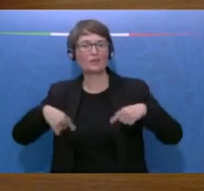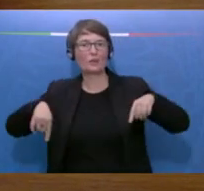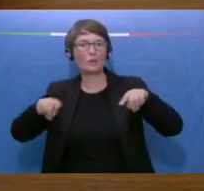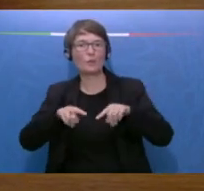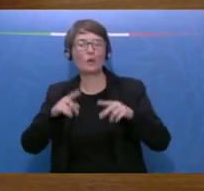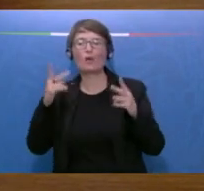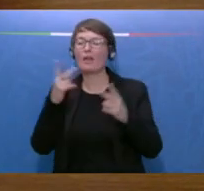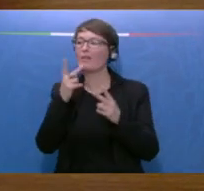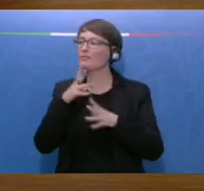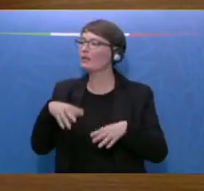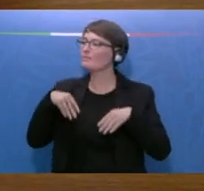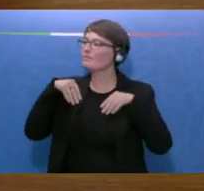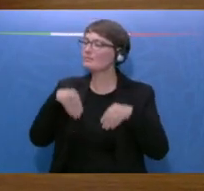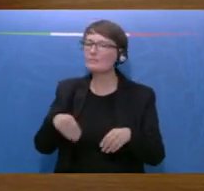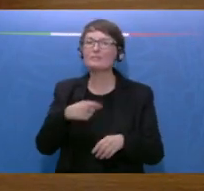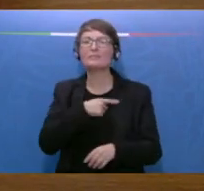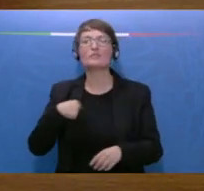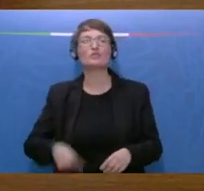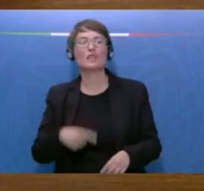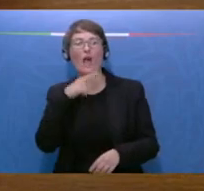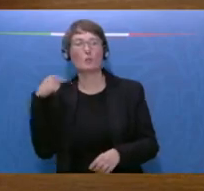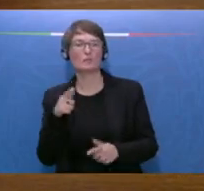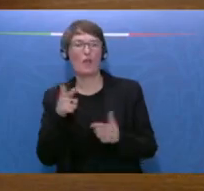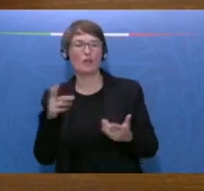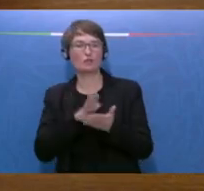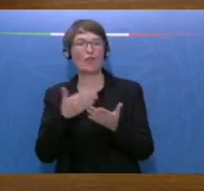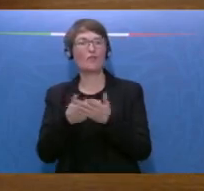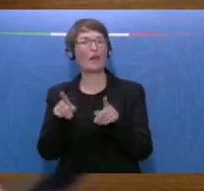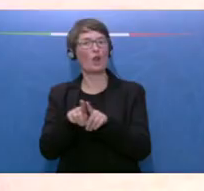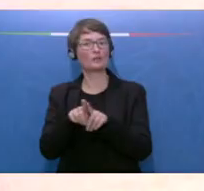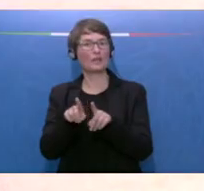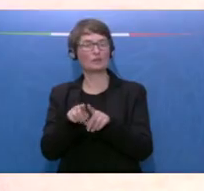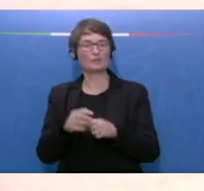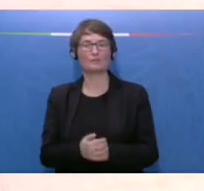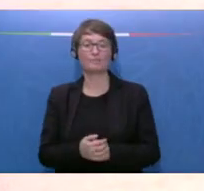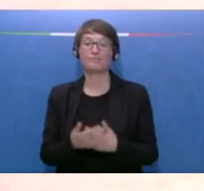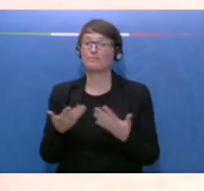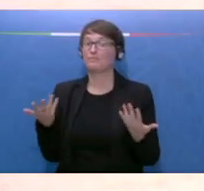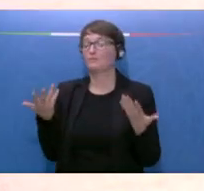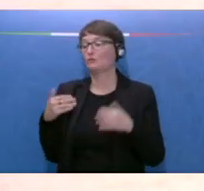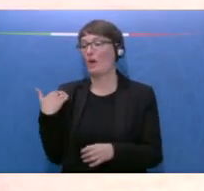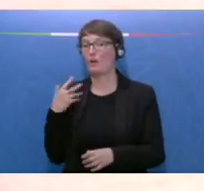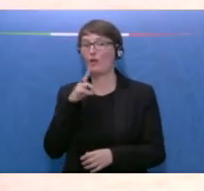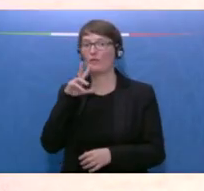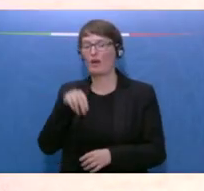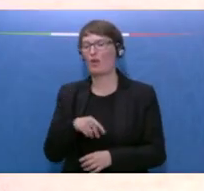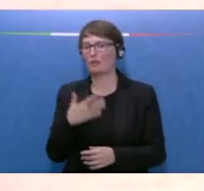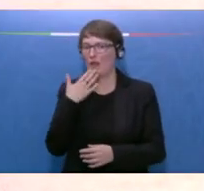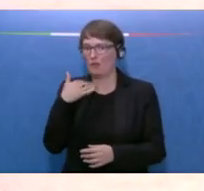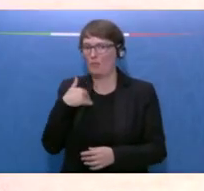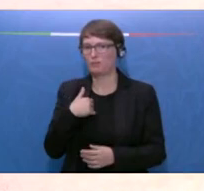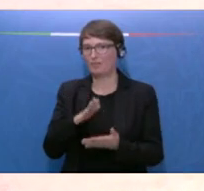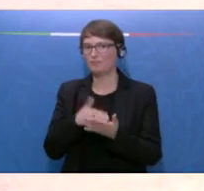presenza di peso di cina in russia grazie no come dicevo prima è valsa sicuramente la pena